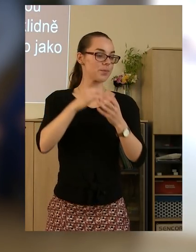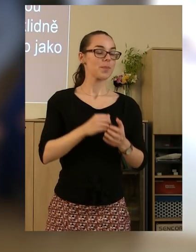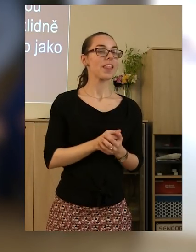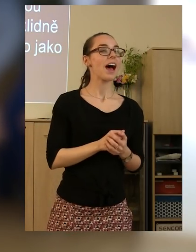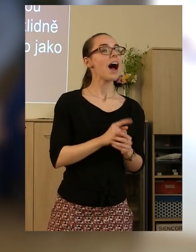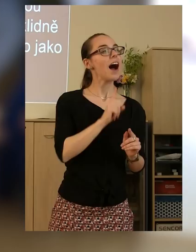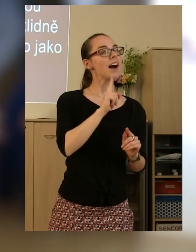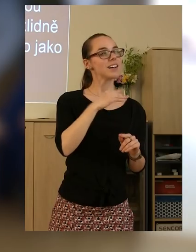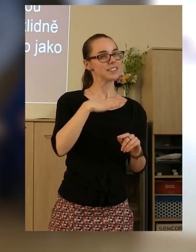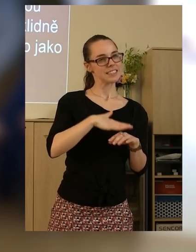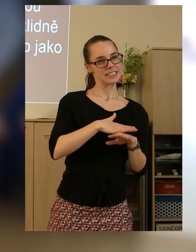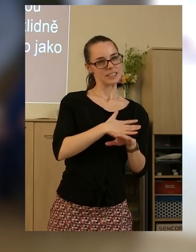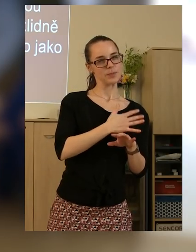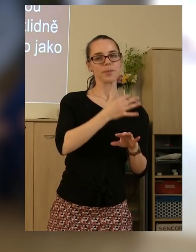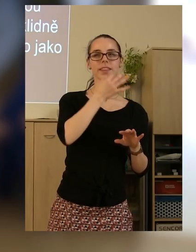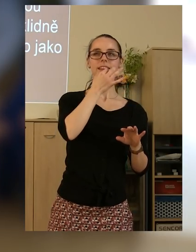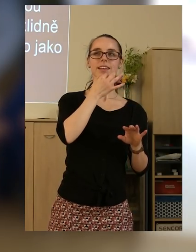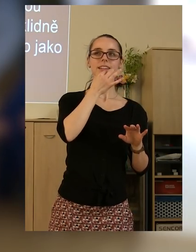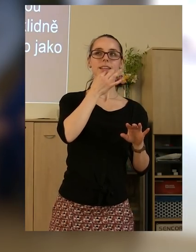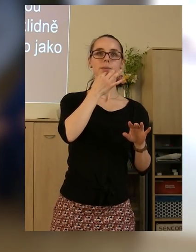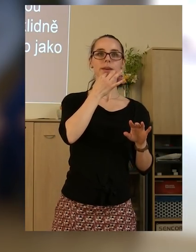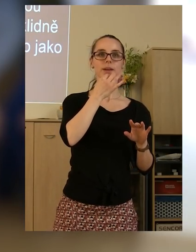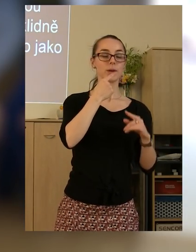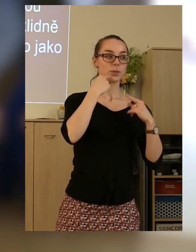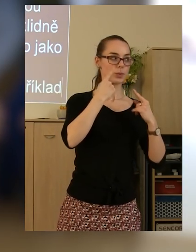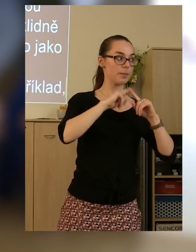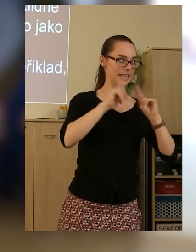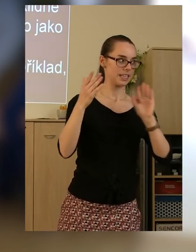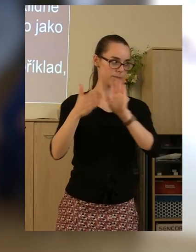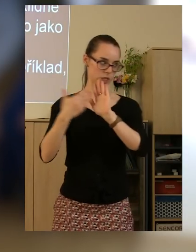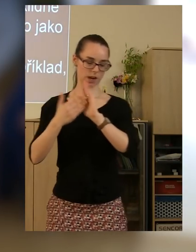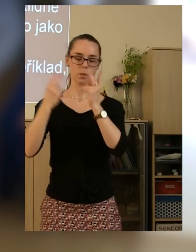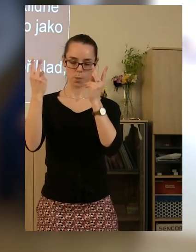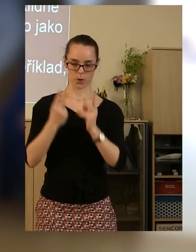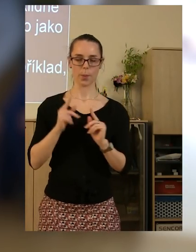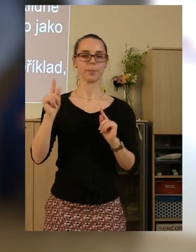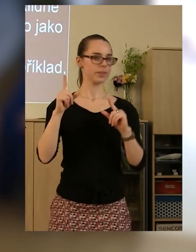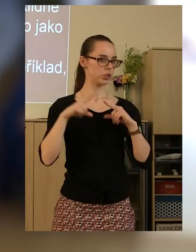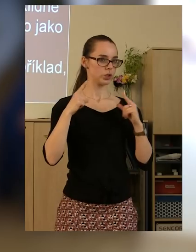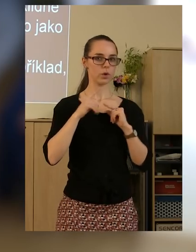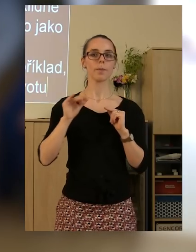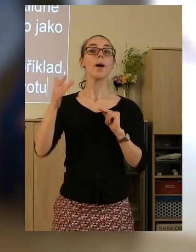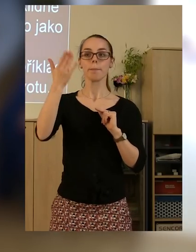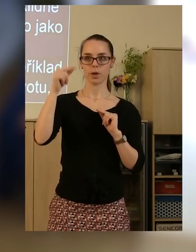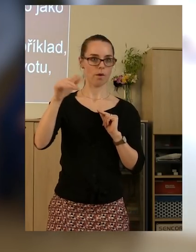Ale možná, že když uvedu příklad, který bude bližší našemu životu, možná jste zažili, že se vám něco zdá